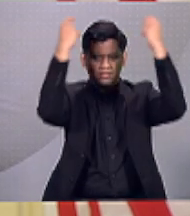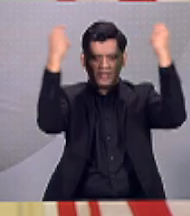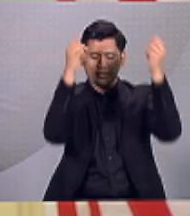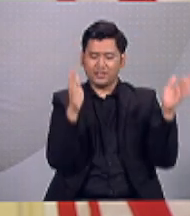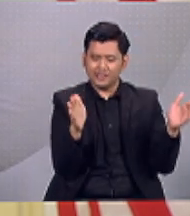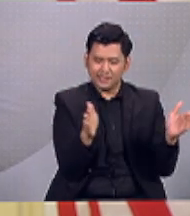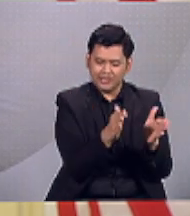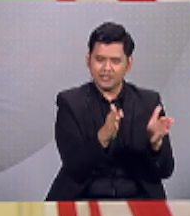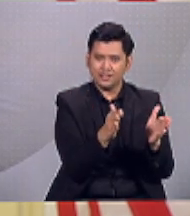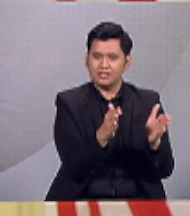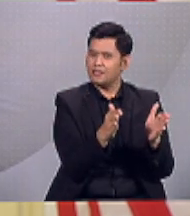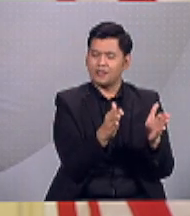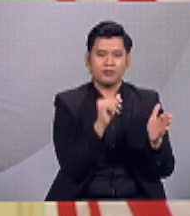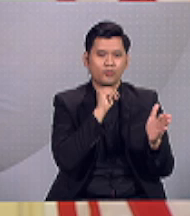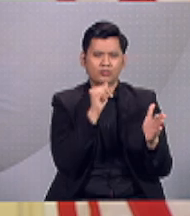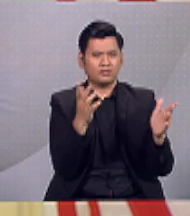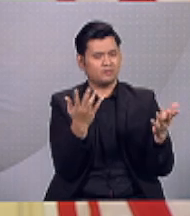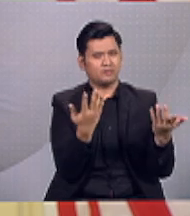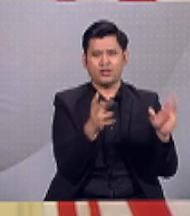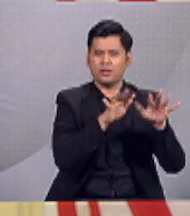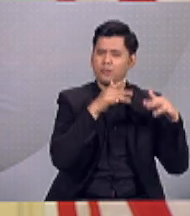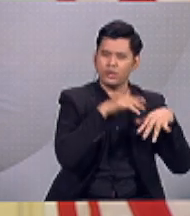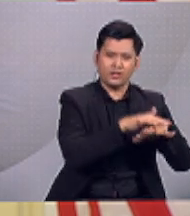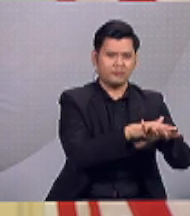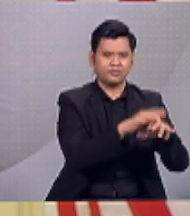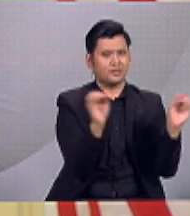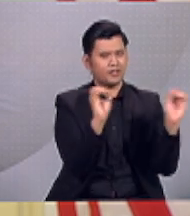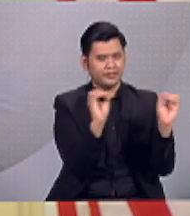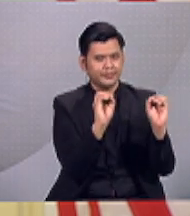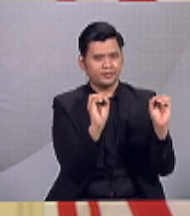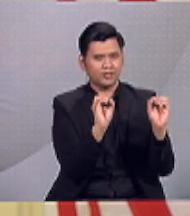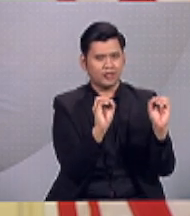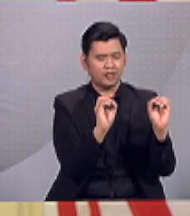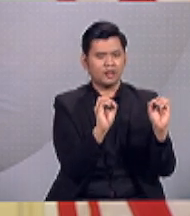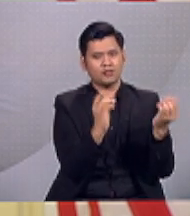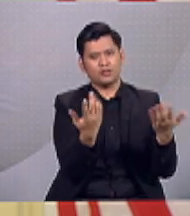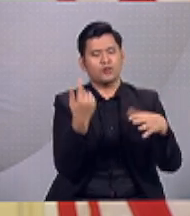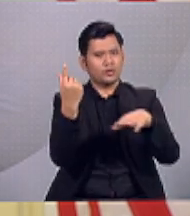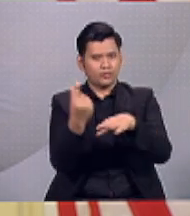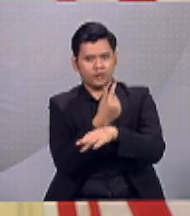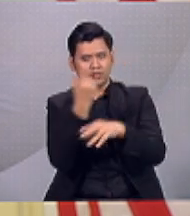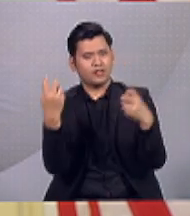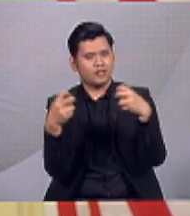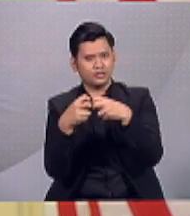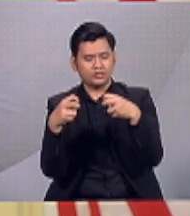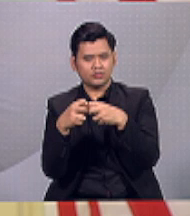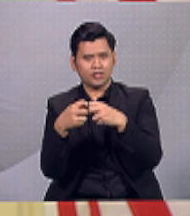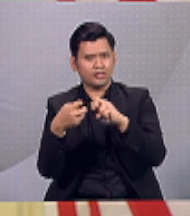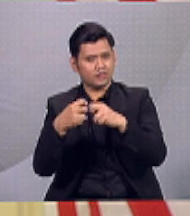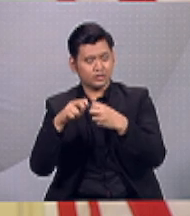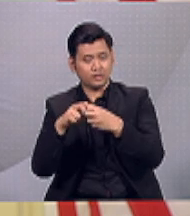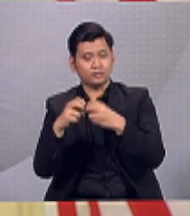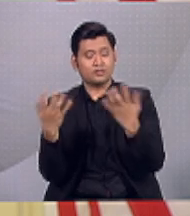kecil-kecilan, bukan kecil-kecilan dari segi perhimpunan tetapi menggunakan medium elektronik dan sebagainya. Jadi